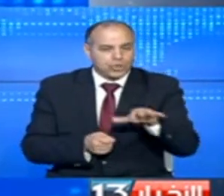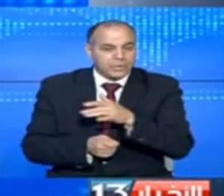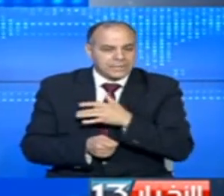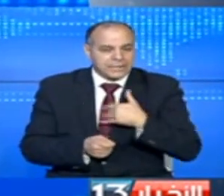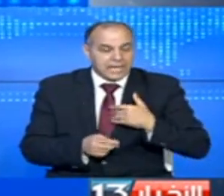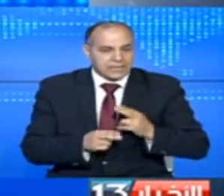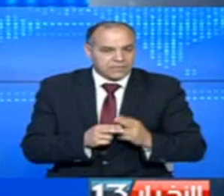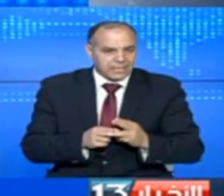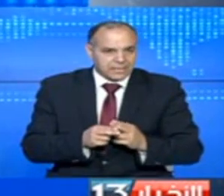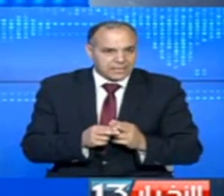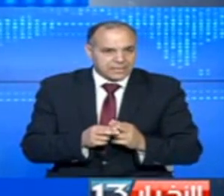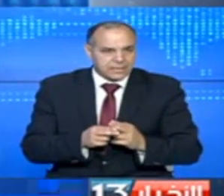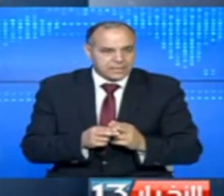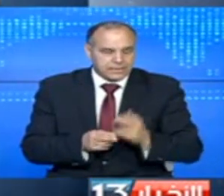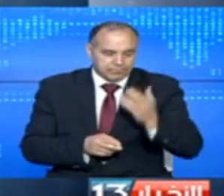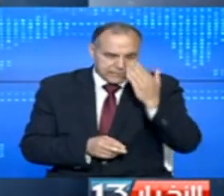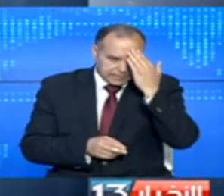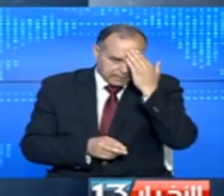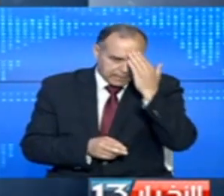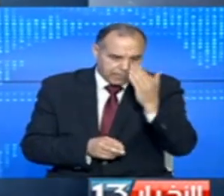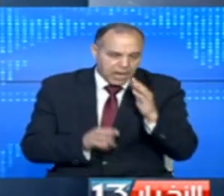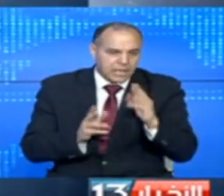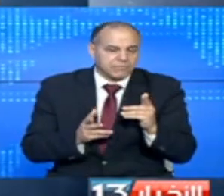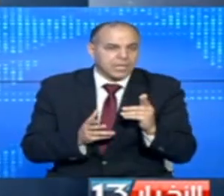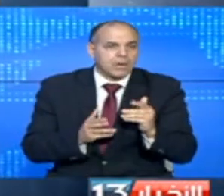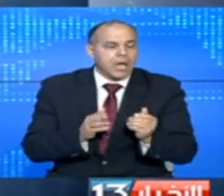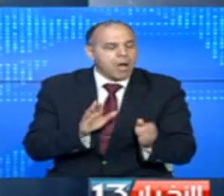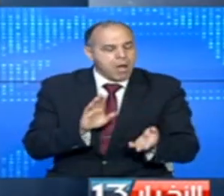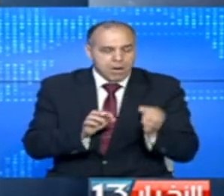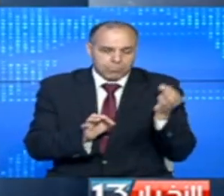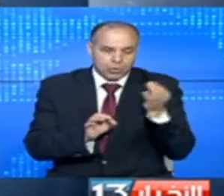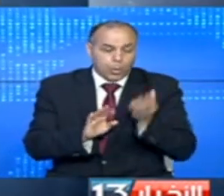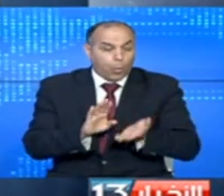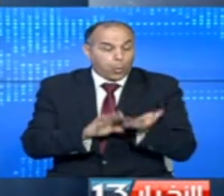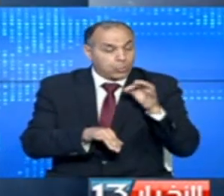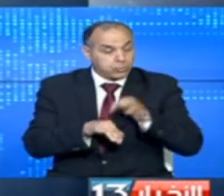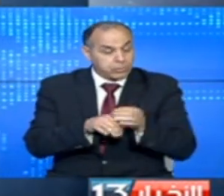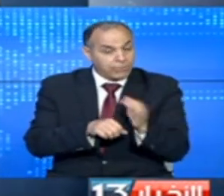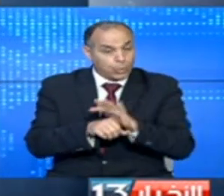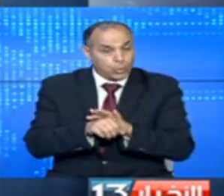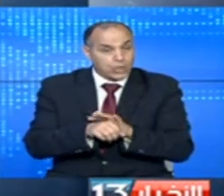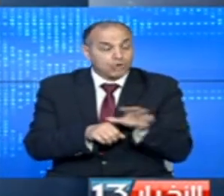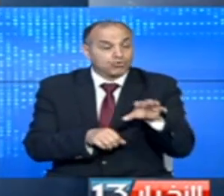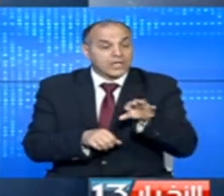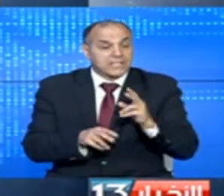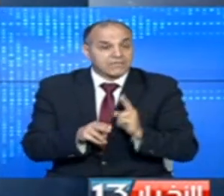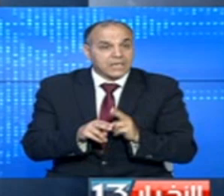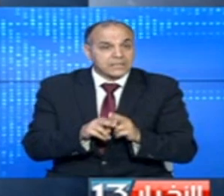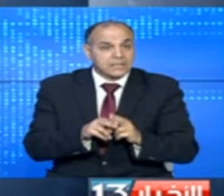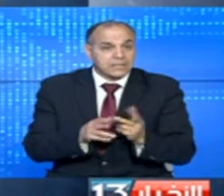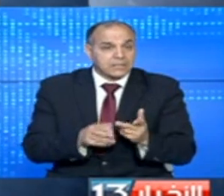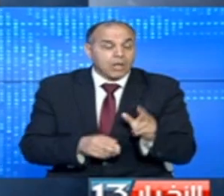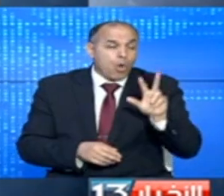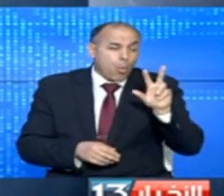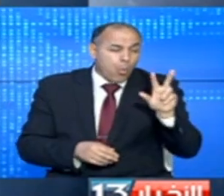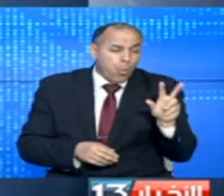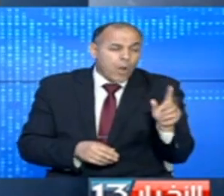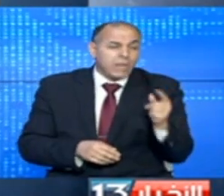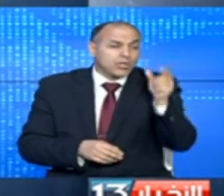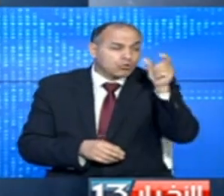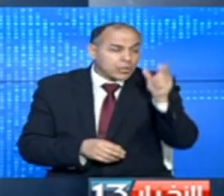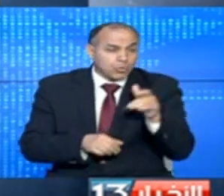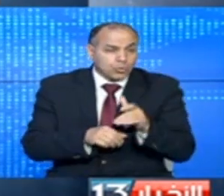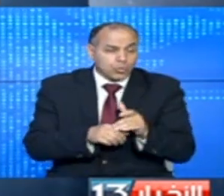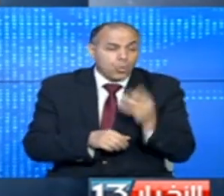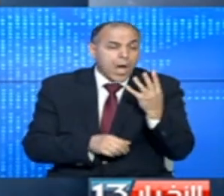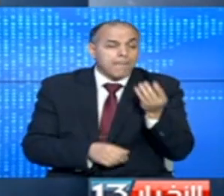للصحة بصفاقس. سي علي، مساء النور، وماذا عن تواصل ارتفاع حصيلة المصابين بفيروس كورونا في الجهة بعد بلوغ 31 حالة